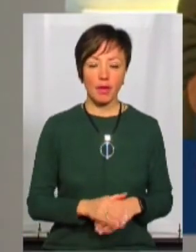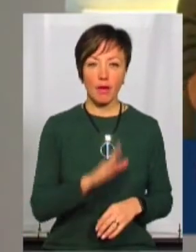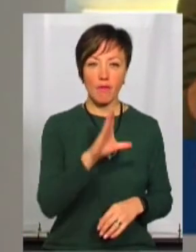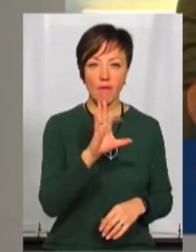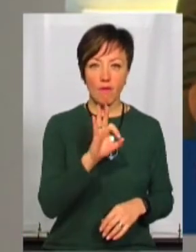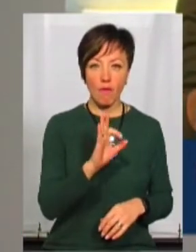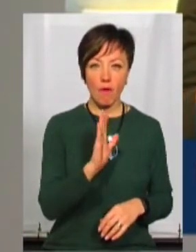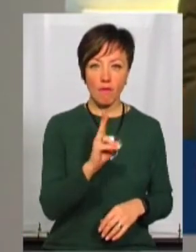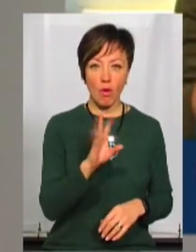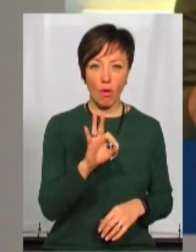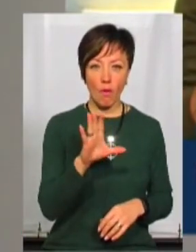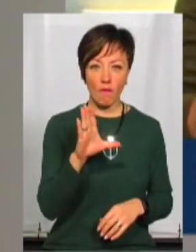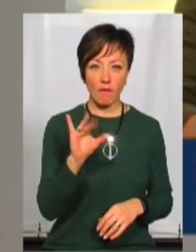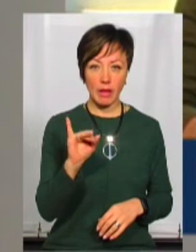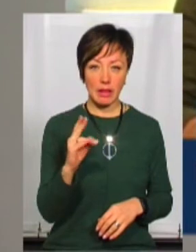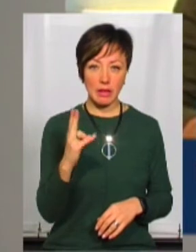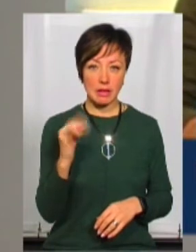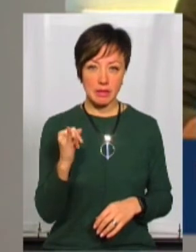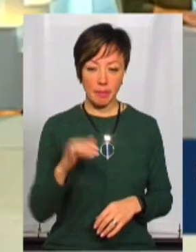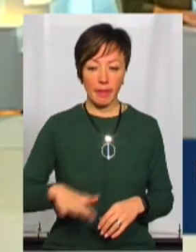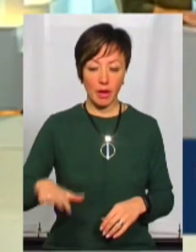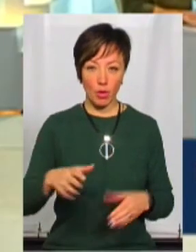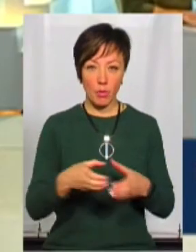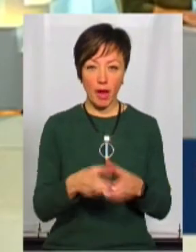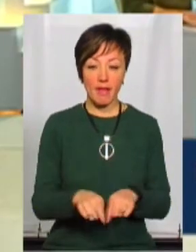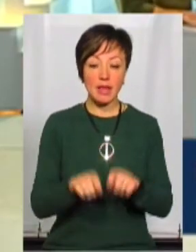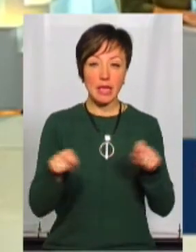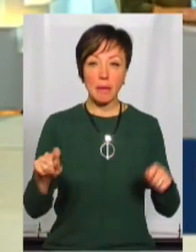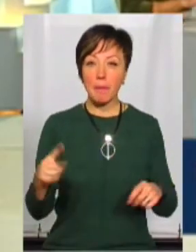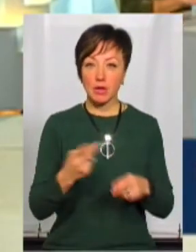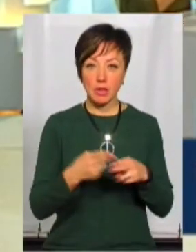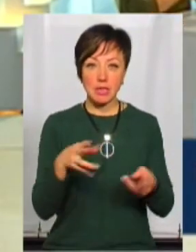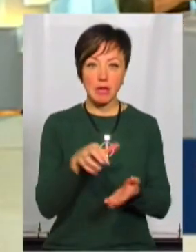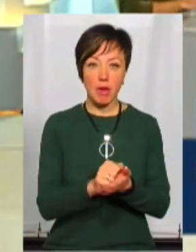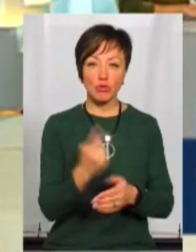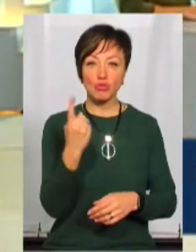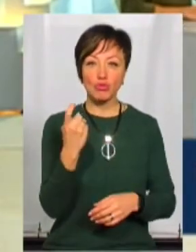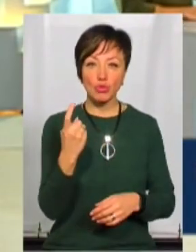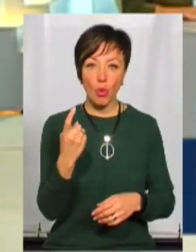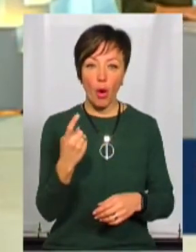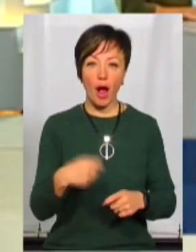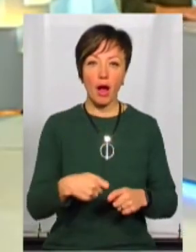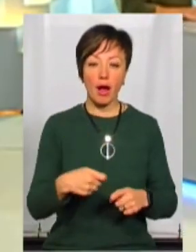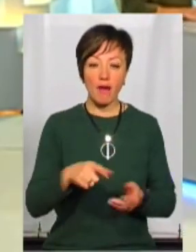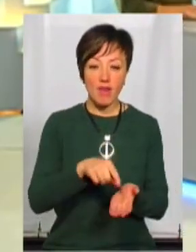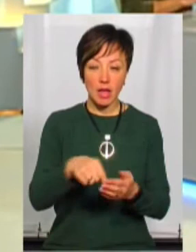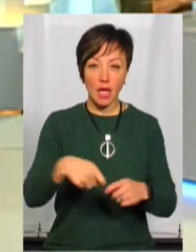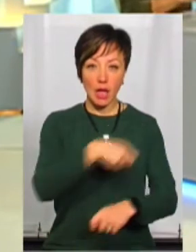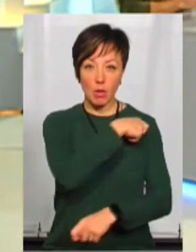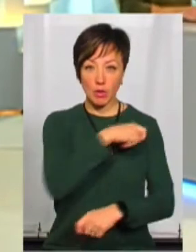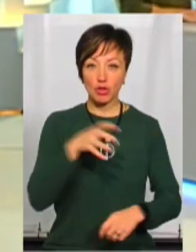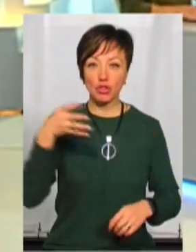Вовковинська територіальна громада, на якій відкрили першу цю станцію, вона займає понад 100 квадратних кілометрів і там